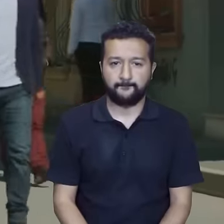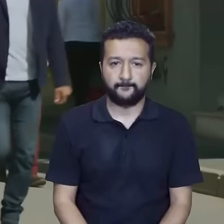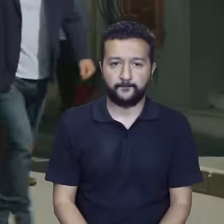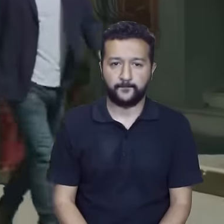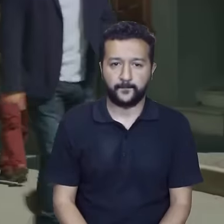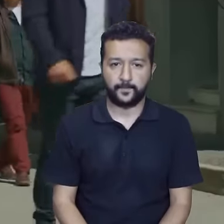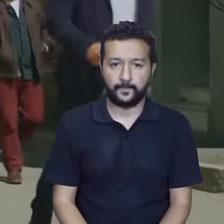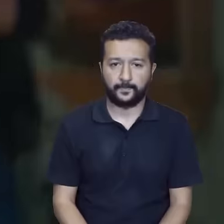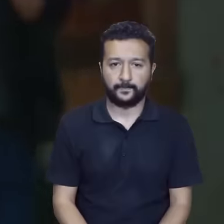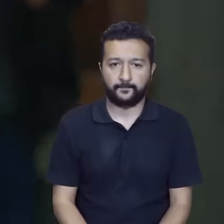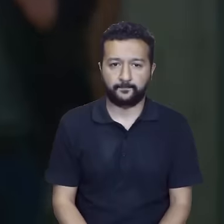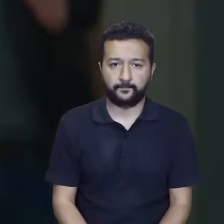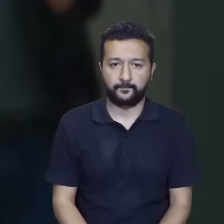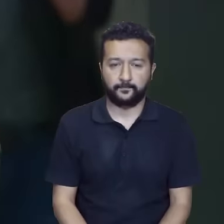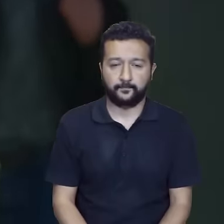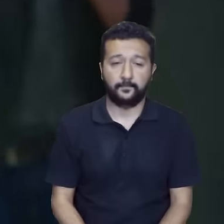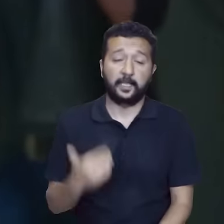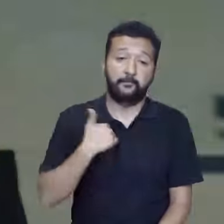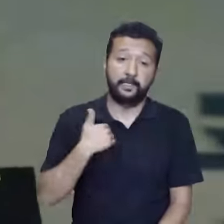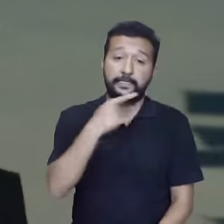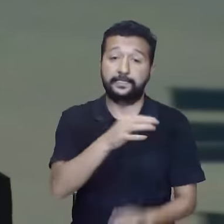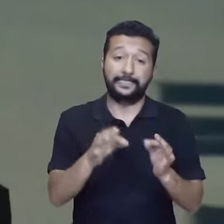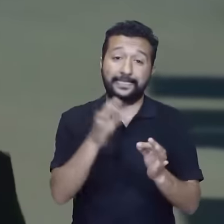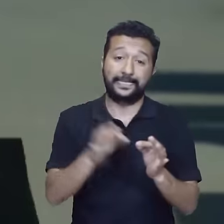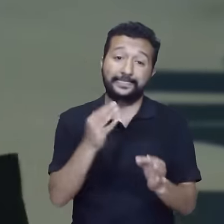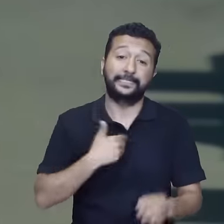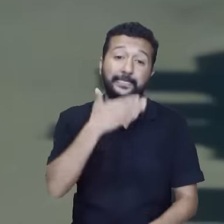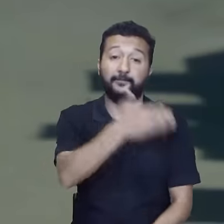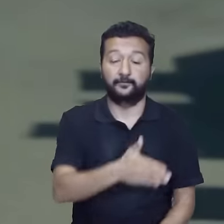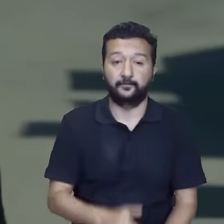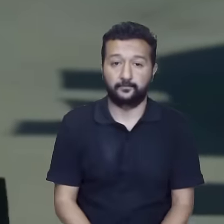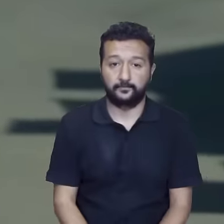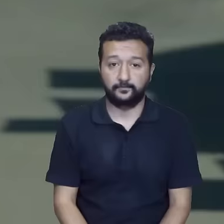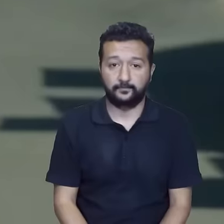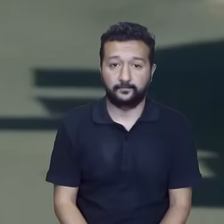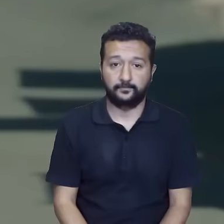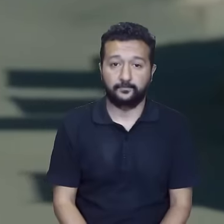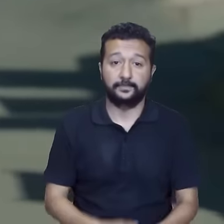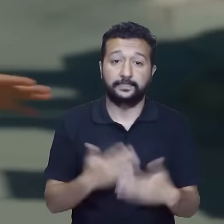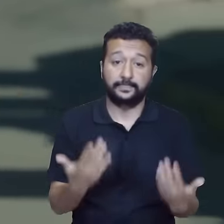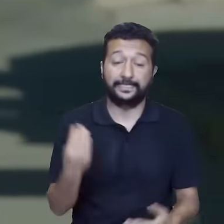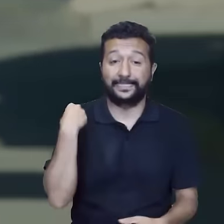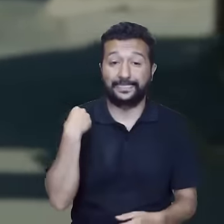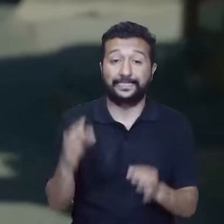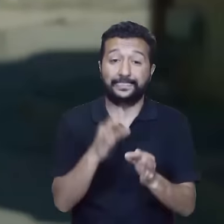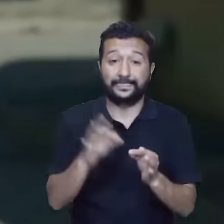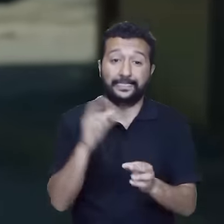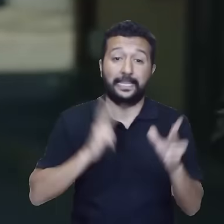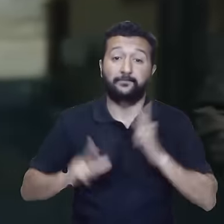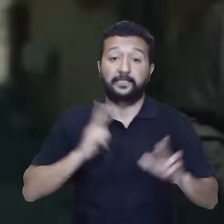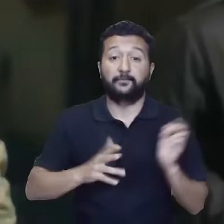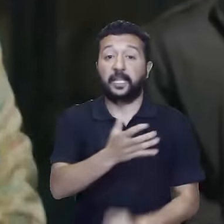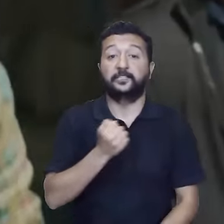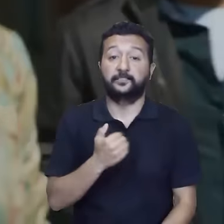kolundan çıkıp uzaklaştı. Ben de terziye gidiyorum. Yeni diktirdiğim elbiselerimi